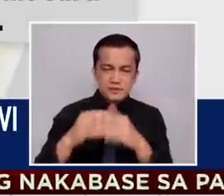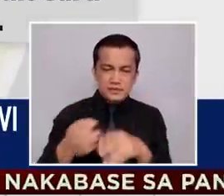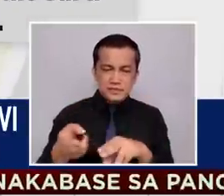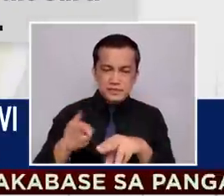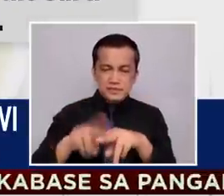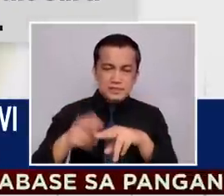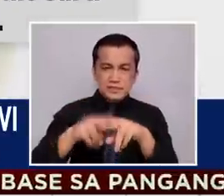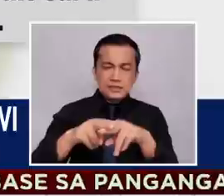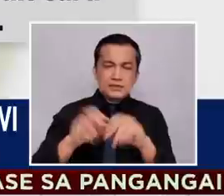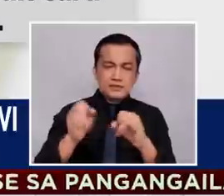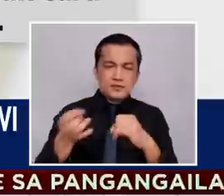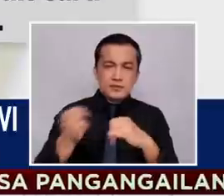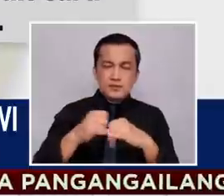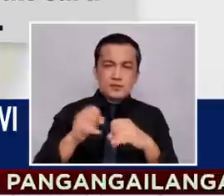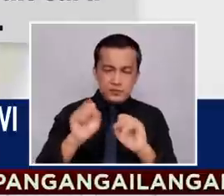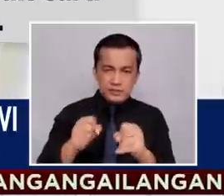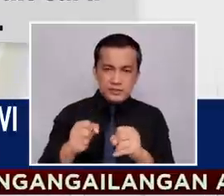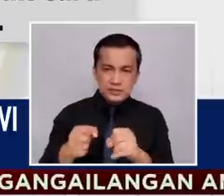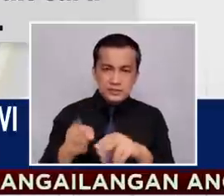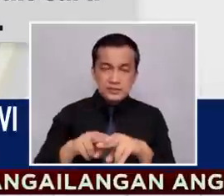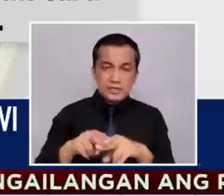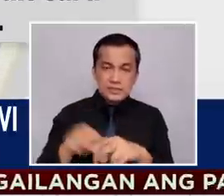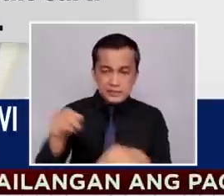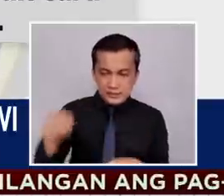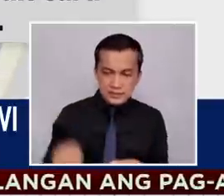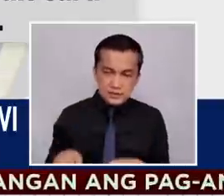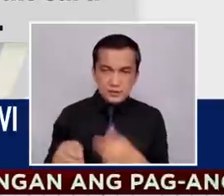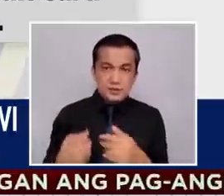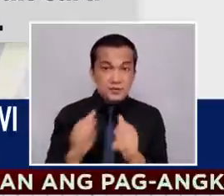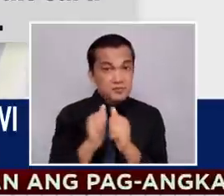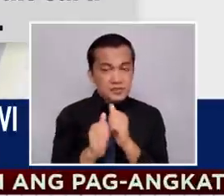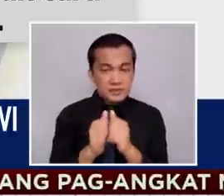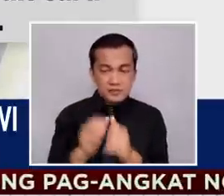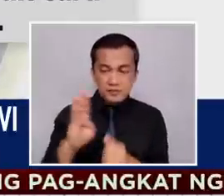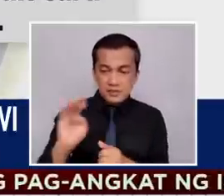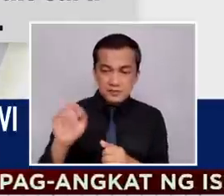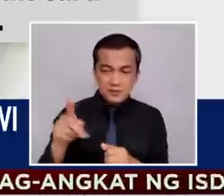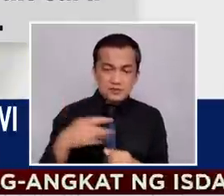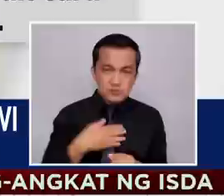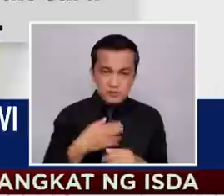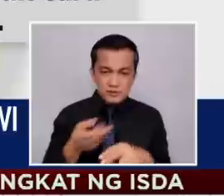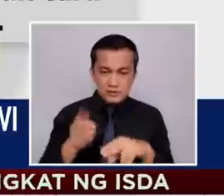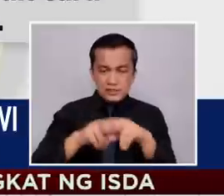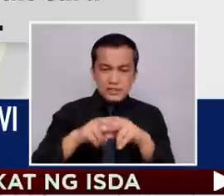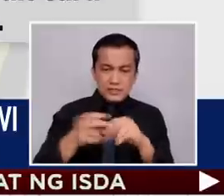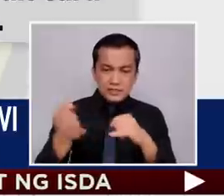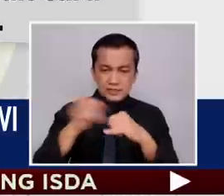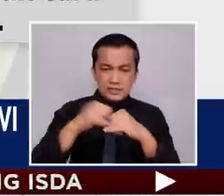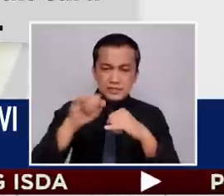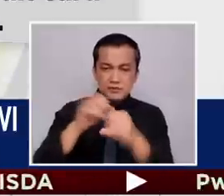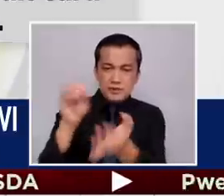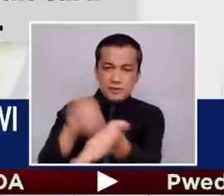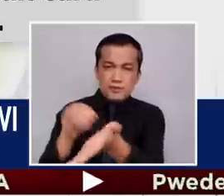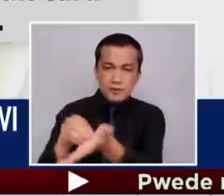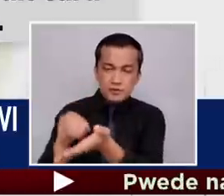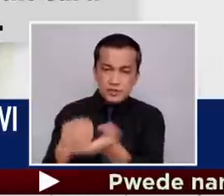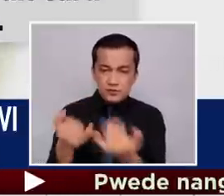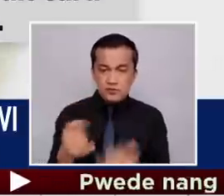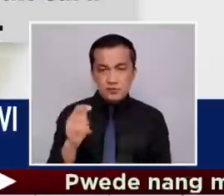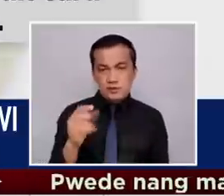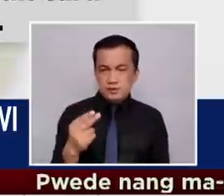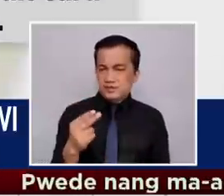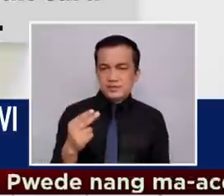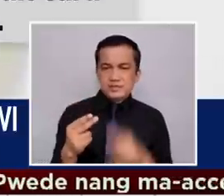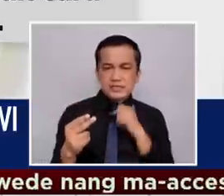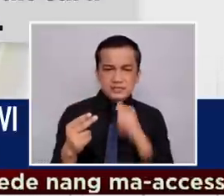ipataw sa credit card. Ibig sabihin, kahit may balak ang BSP na magtaas muli ng interest sa mga pautang ngayong Huwebes, hindi